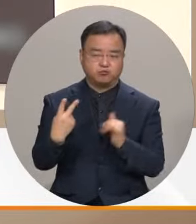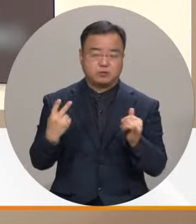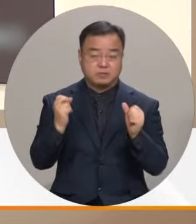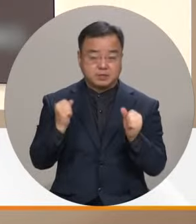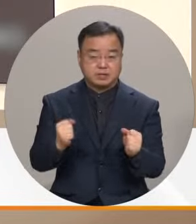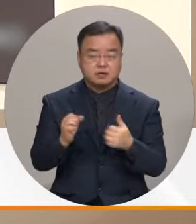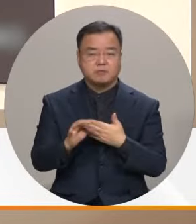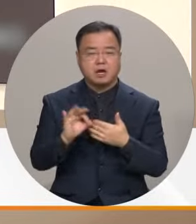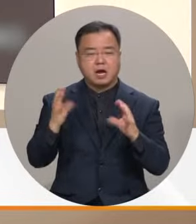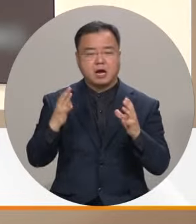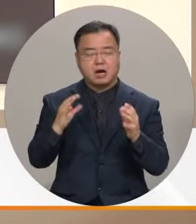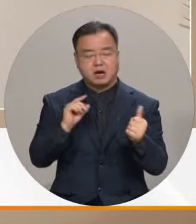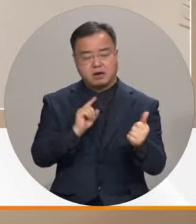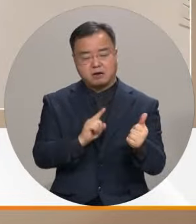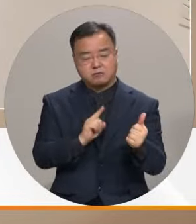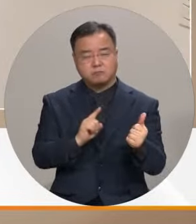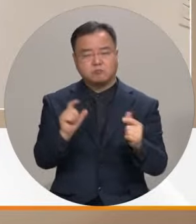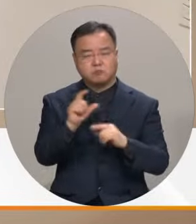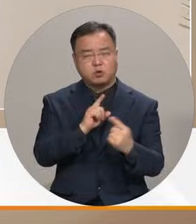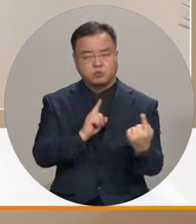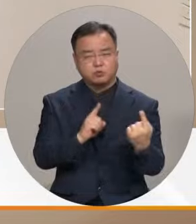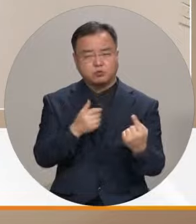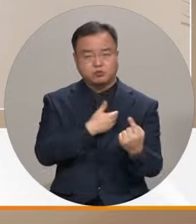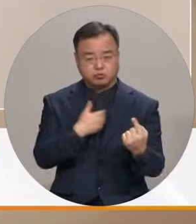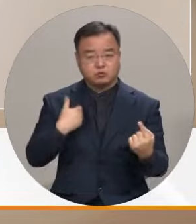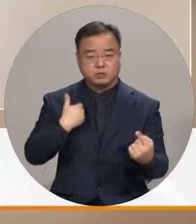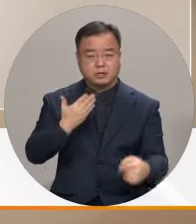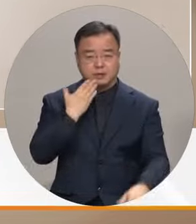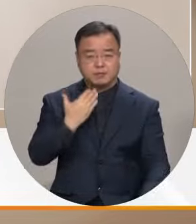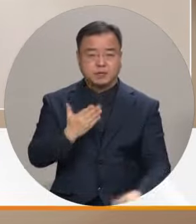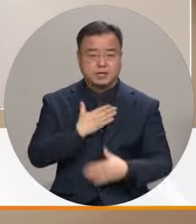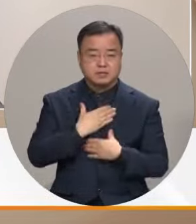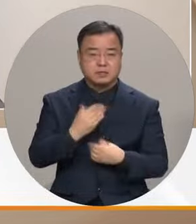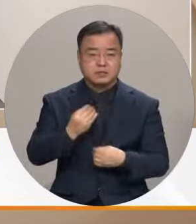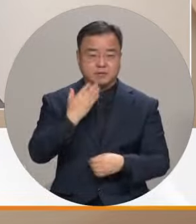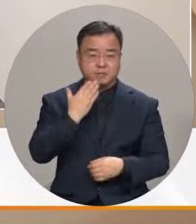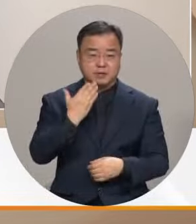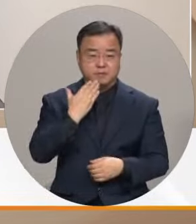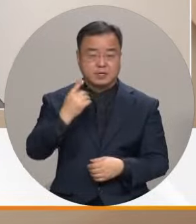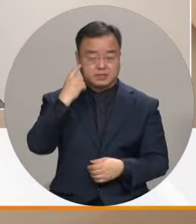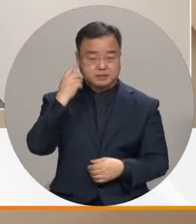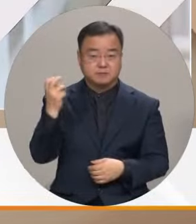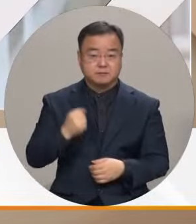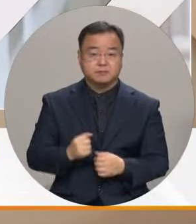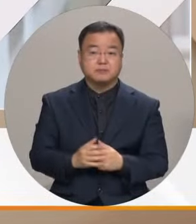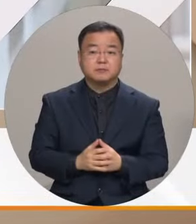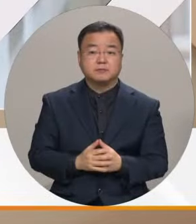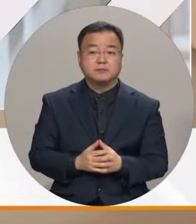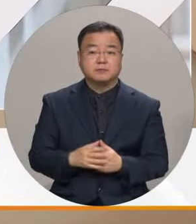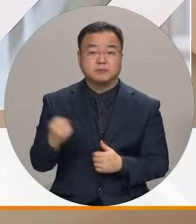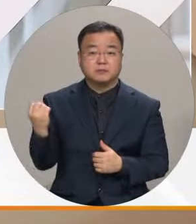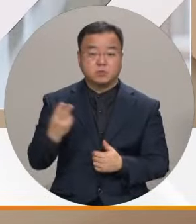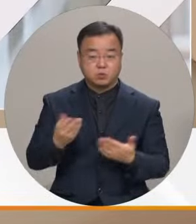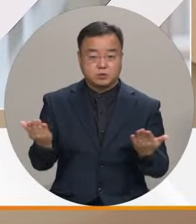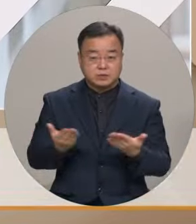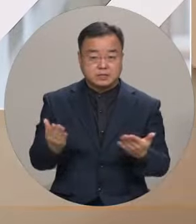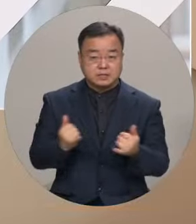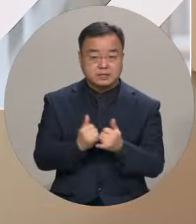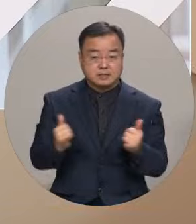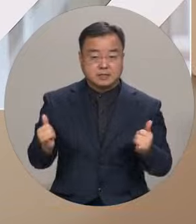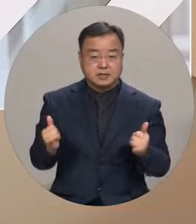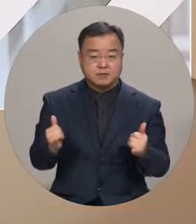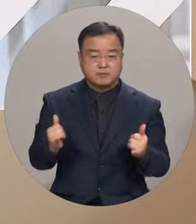더 충분하게 아이들을 돌볼 수 있지 않을까 안전을 위한이 길이 아닐까라는 생각도 합니다 그리고 종사자들이 자질